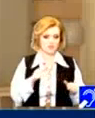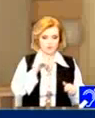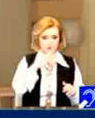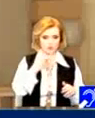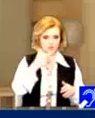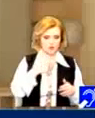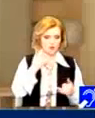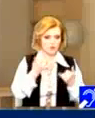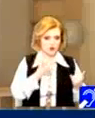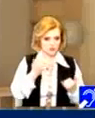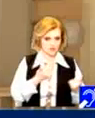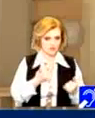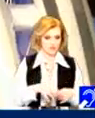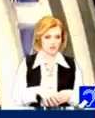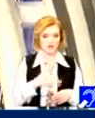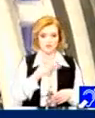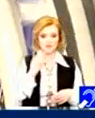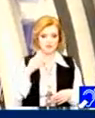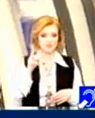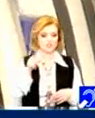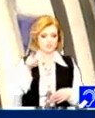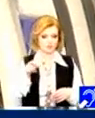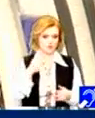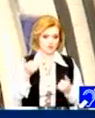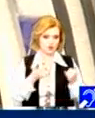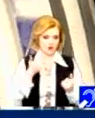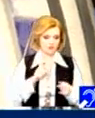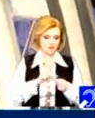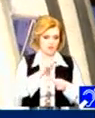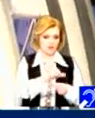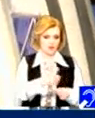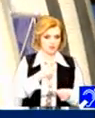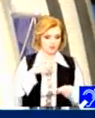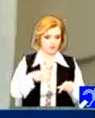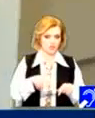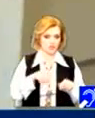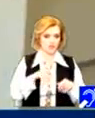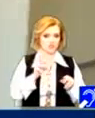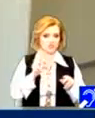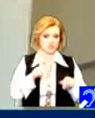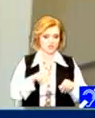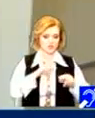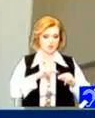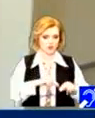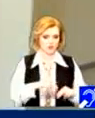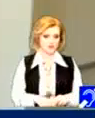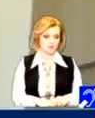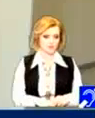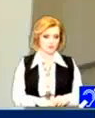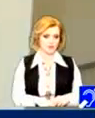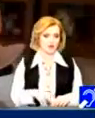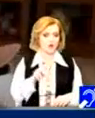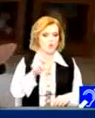refuz și n-are cine de dânși să poarte grijă în afară de noi, personal, administrație, direcție drepturilor copilului, oamenii